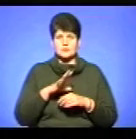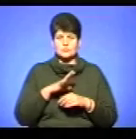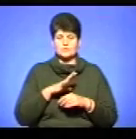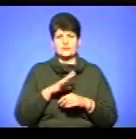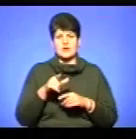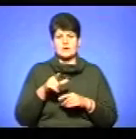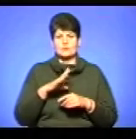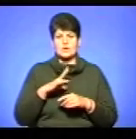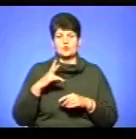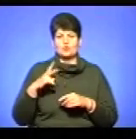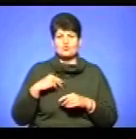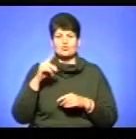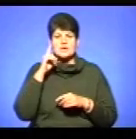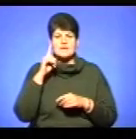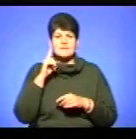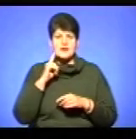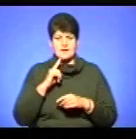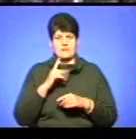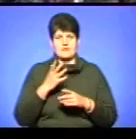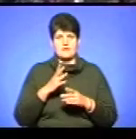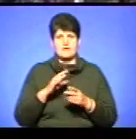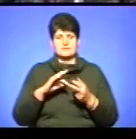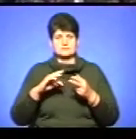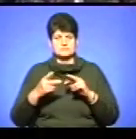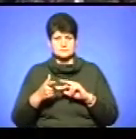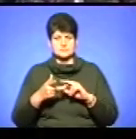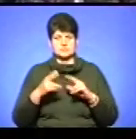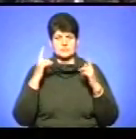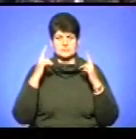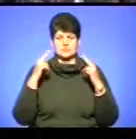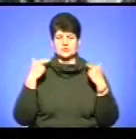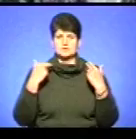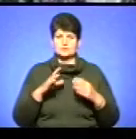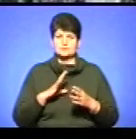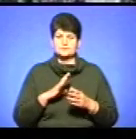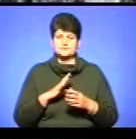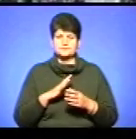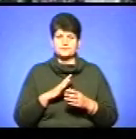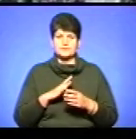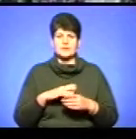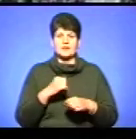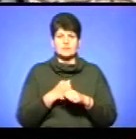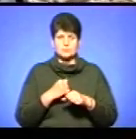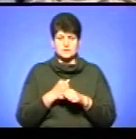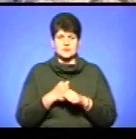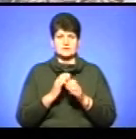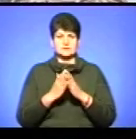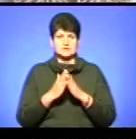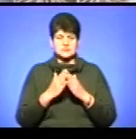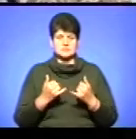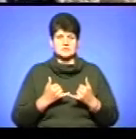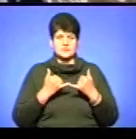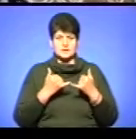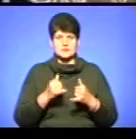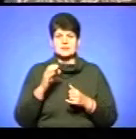черницею. Детальніше у сюжеті Любові Гадомської. У нас прекрасна виставка. Над виготовленням артбука, присвяченого